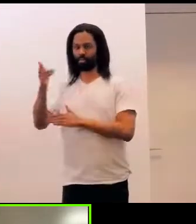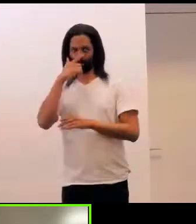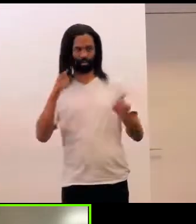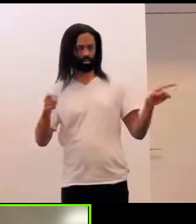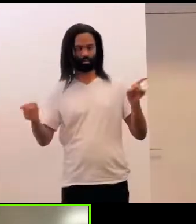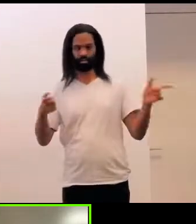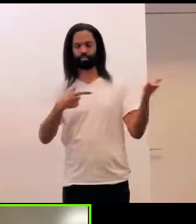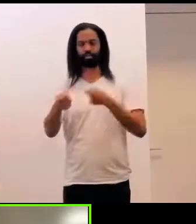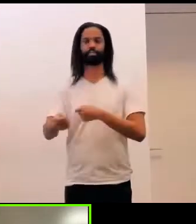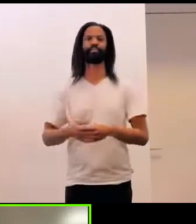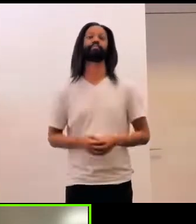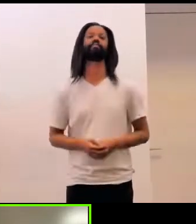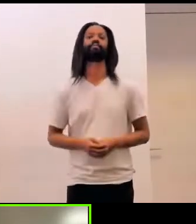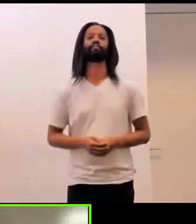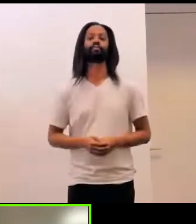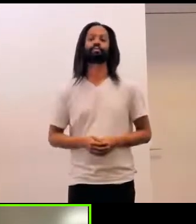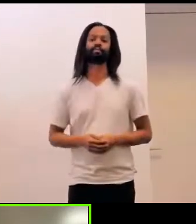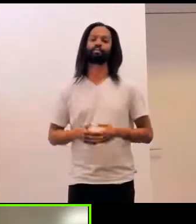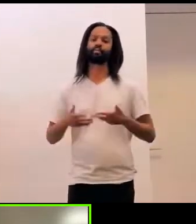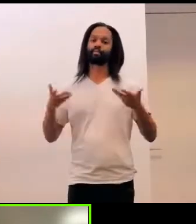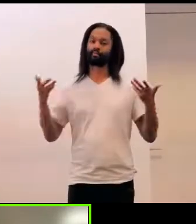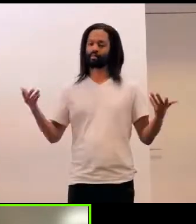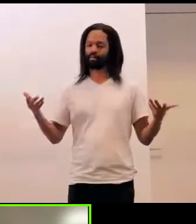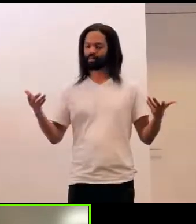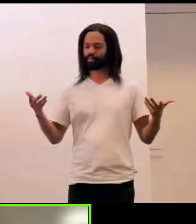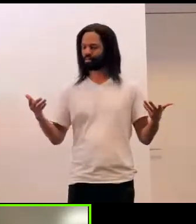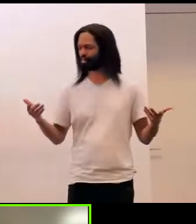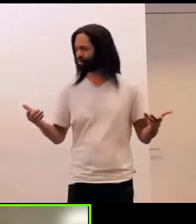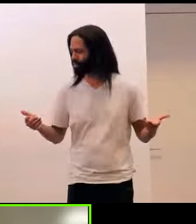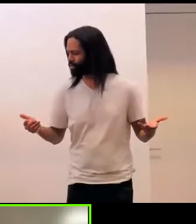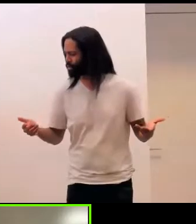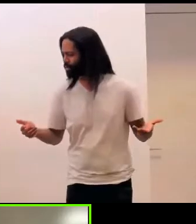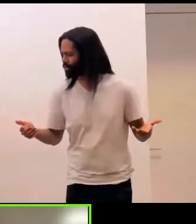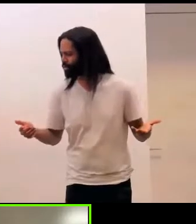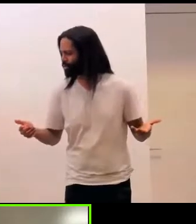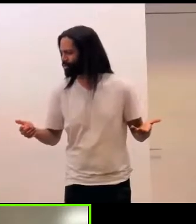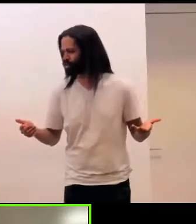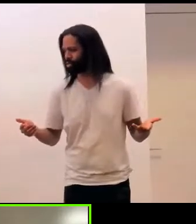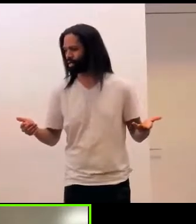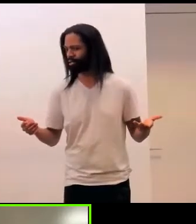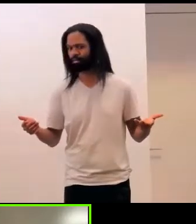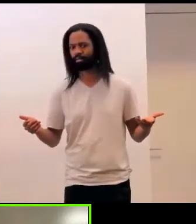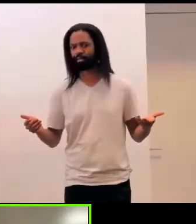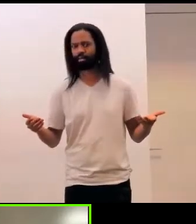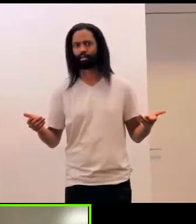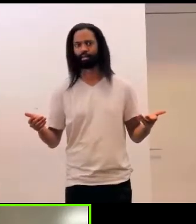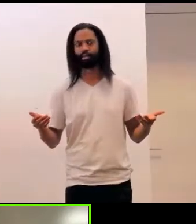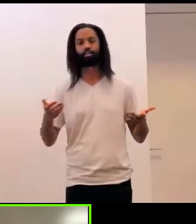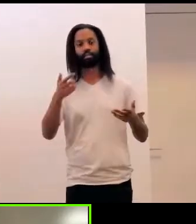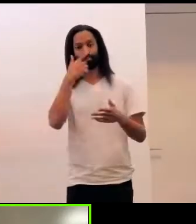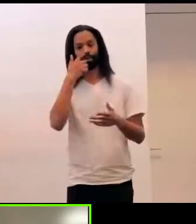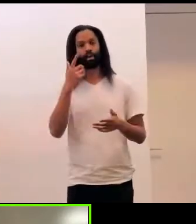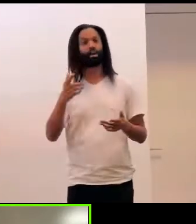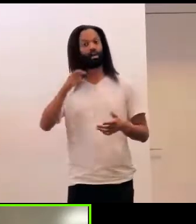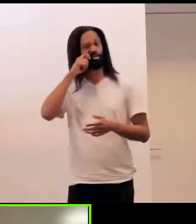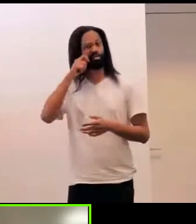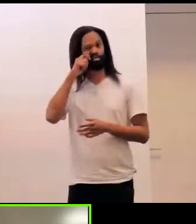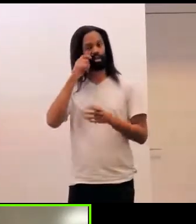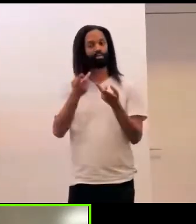Rappelons une mise à disposition de ressources humaines insignifiantes, ne tenant toujours pas compte de l'expertise